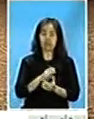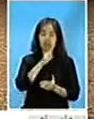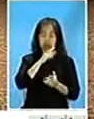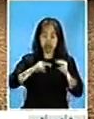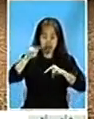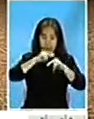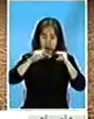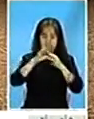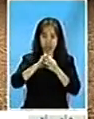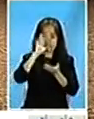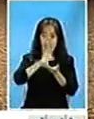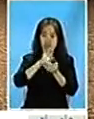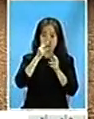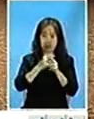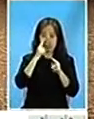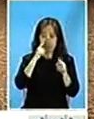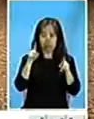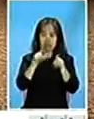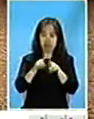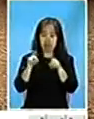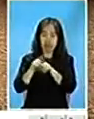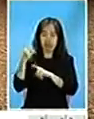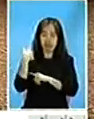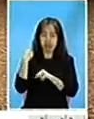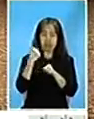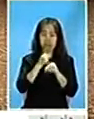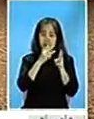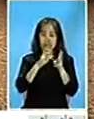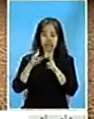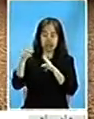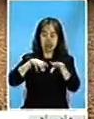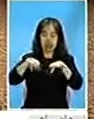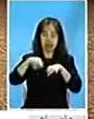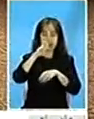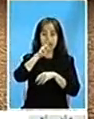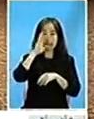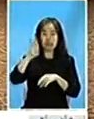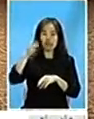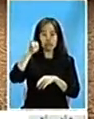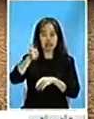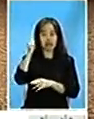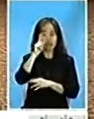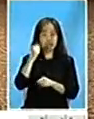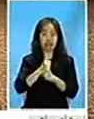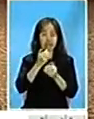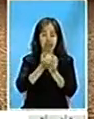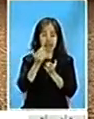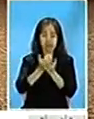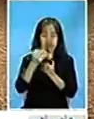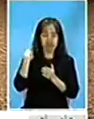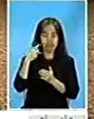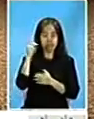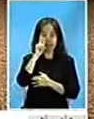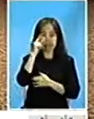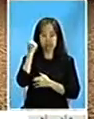ของความซ้ำซ้อนนะคะทำยังไงถึงจะจัดระบบให้ดีนะคะทำยังไงเราจะใช้งบประมาณอย่างคุ้มค่าอะ